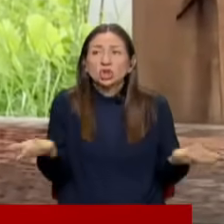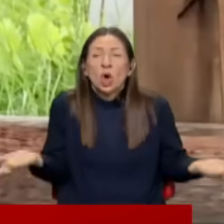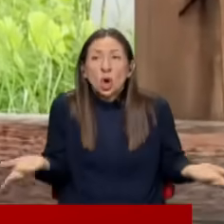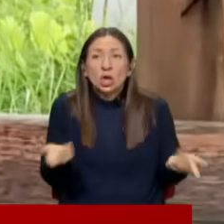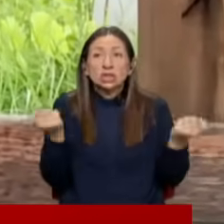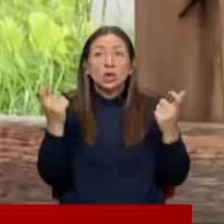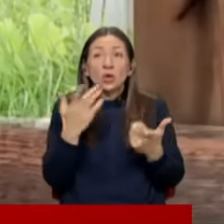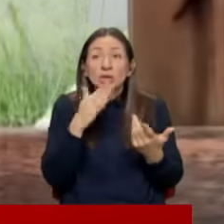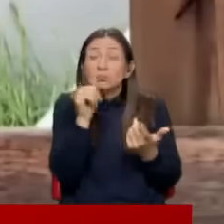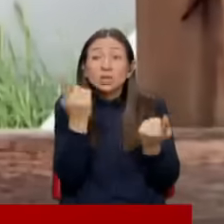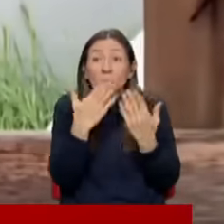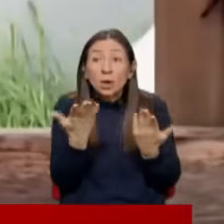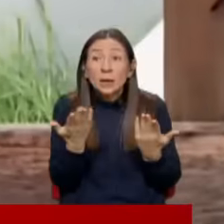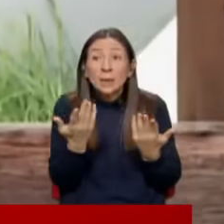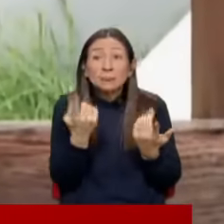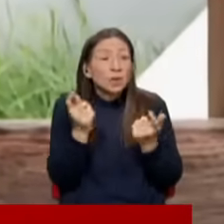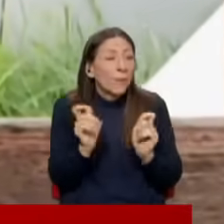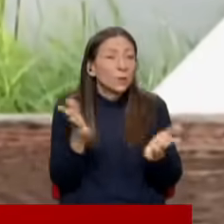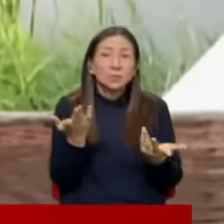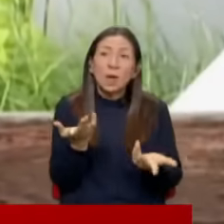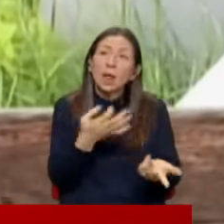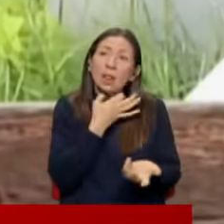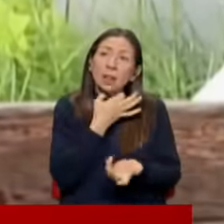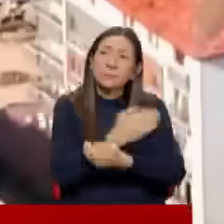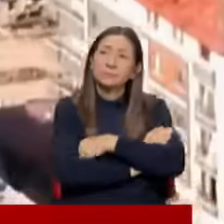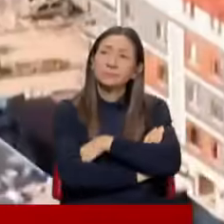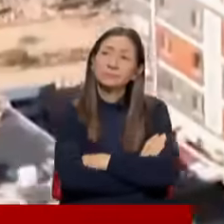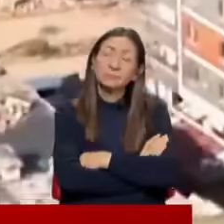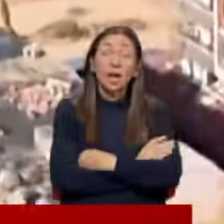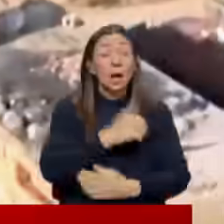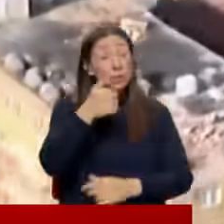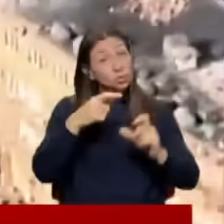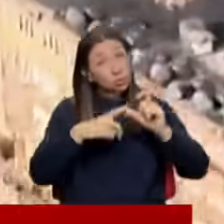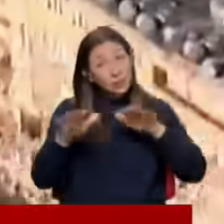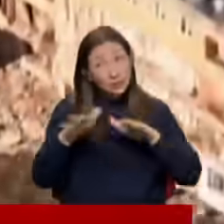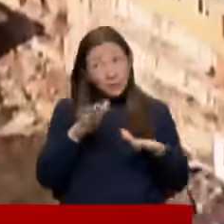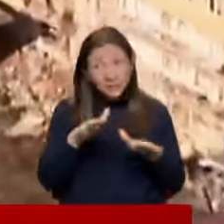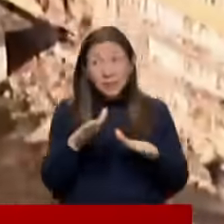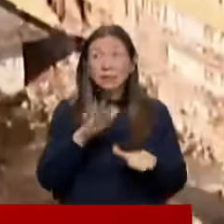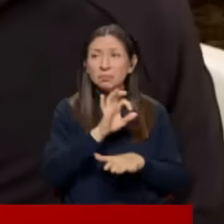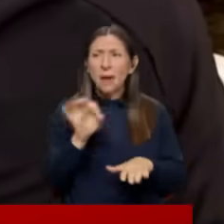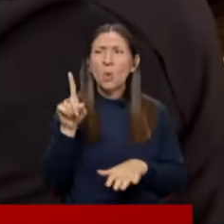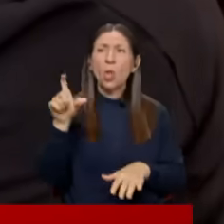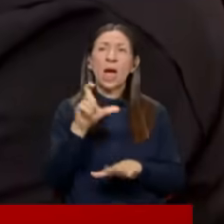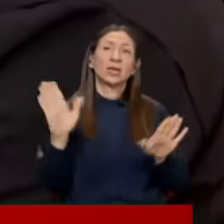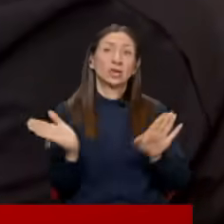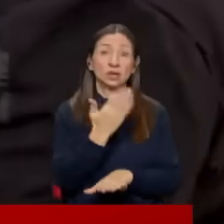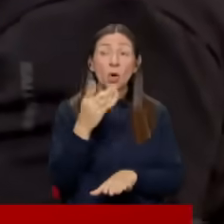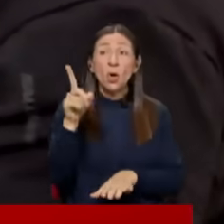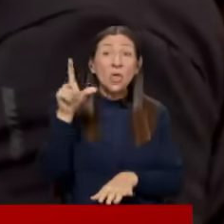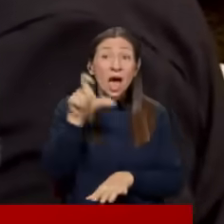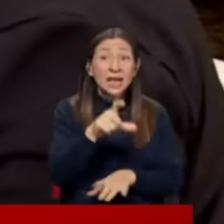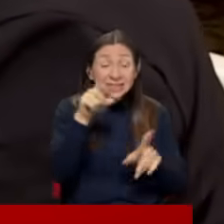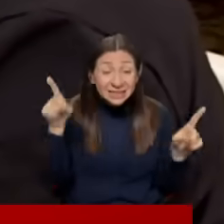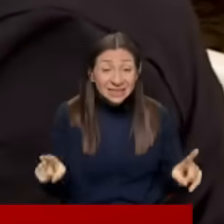iş yeri yok, hiçbir şey yok. Yani bir şey yapamıyorsun, çaresizlik diyoruz buna. 6 Şubat depreminin üstünden tam 10 ay geçti. 10